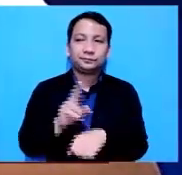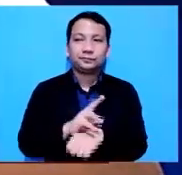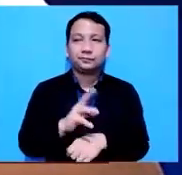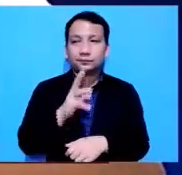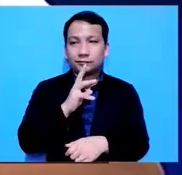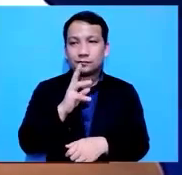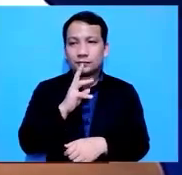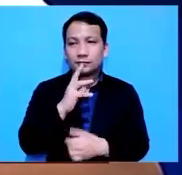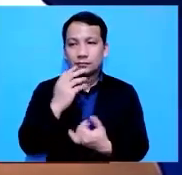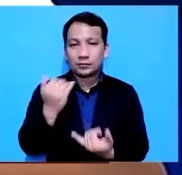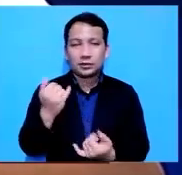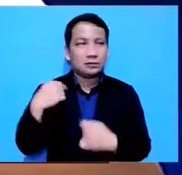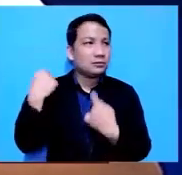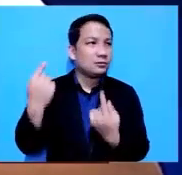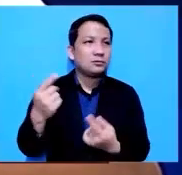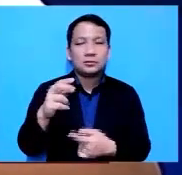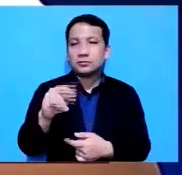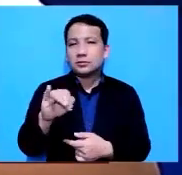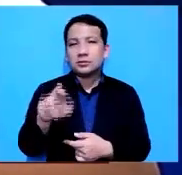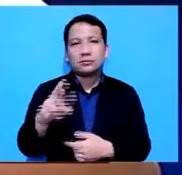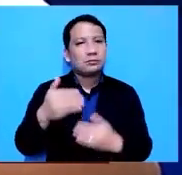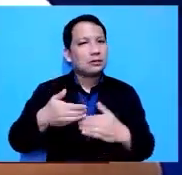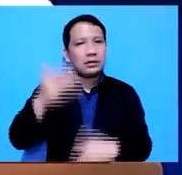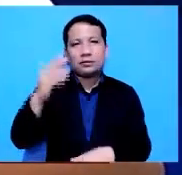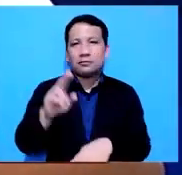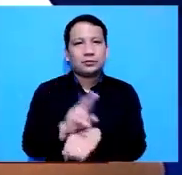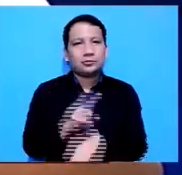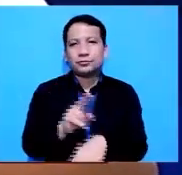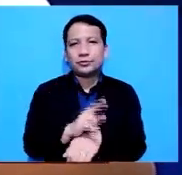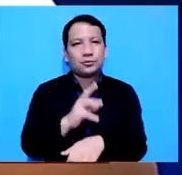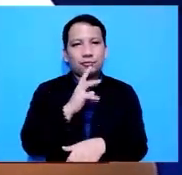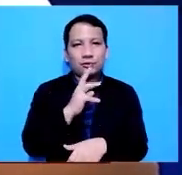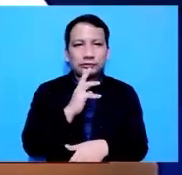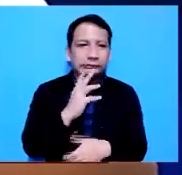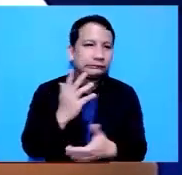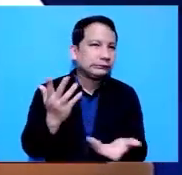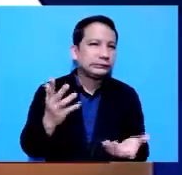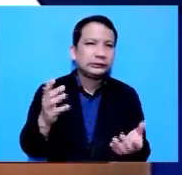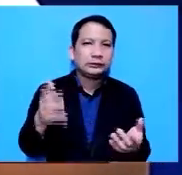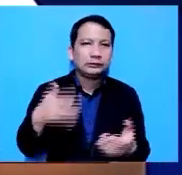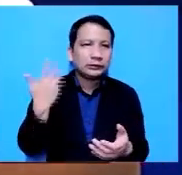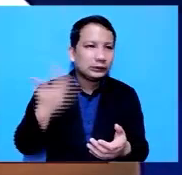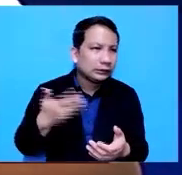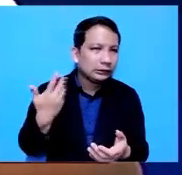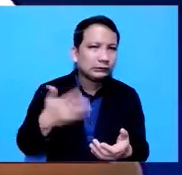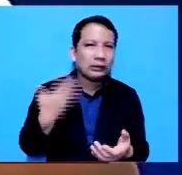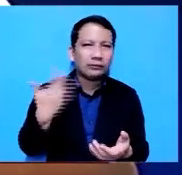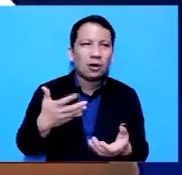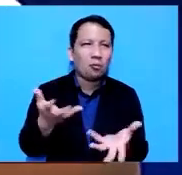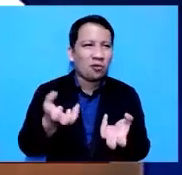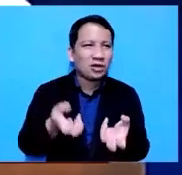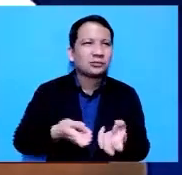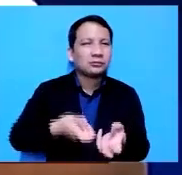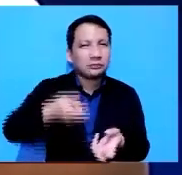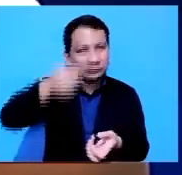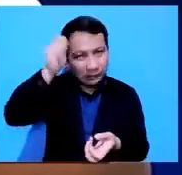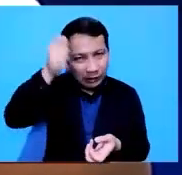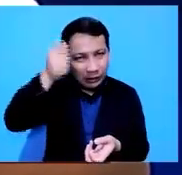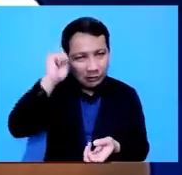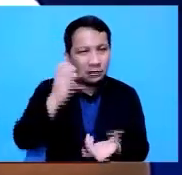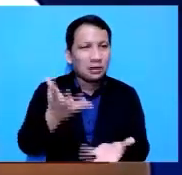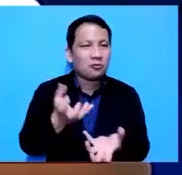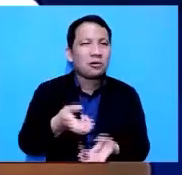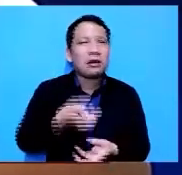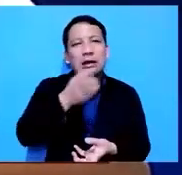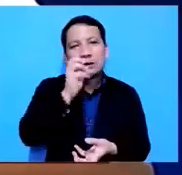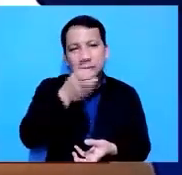natin for Metro Manila is mataas din. Napaka-alinsangan, lahat gustong maligo, lahat gustong uminom ng maraming tubig. No, things